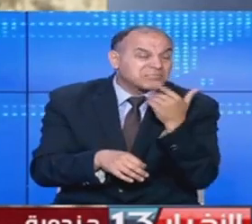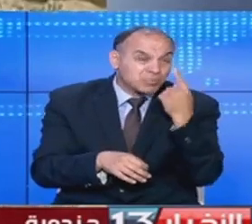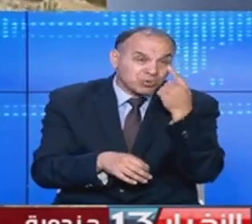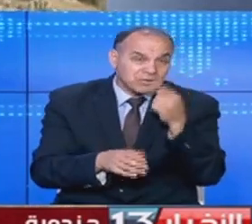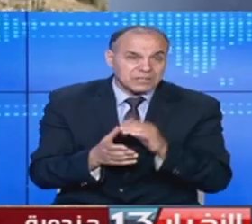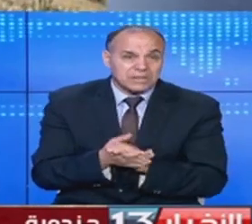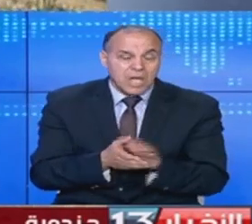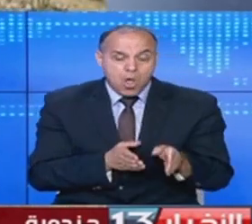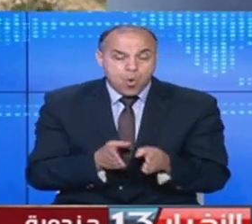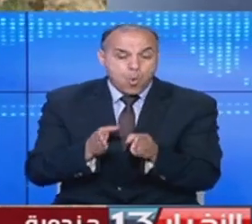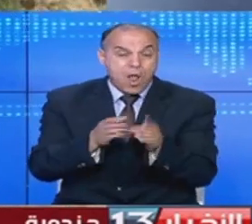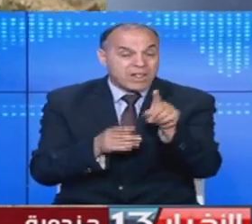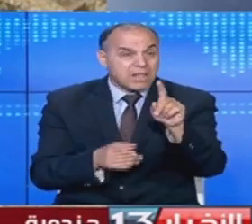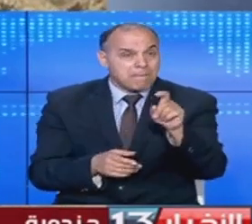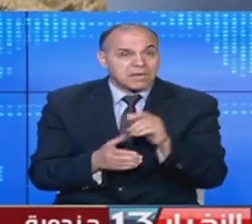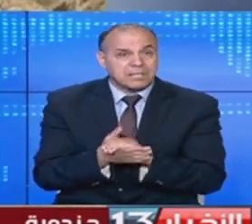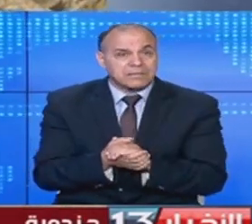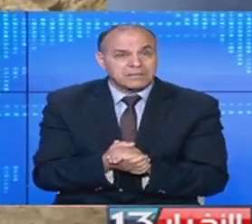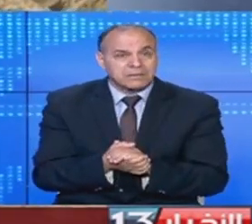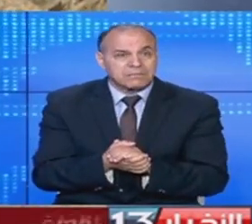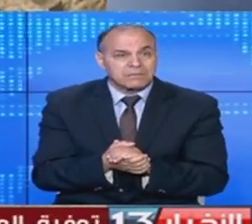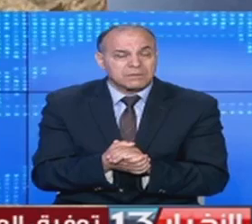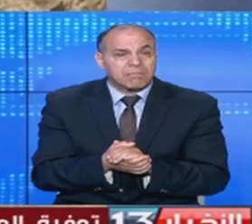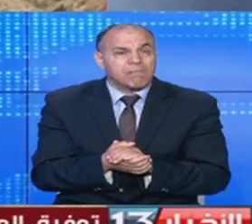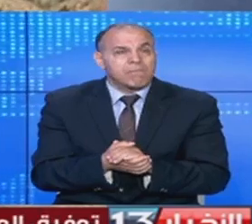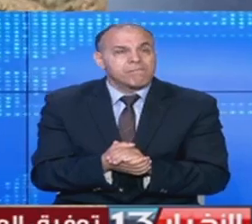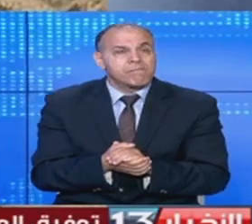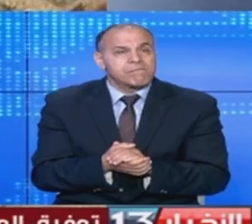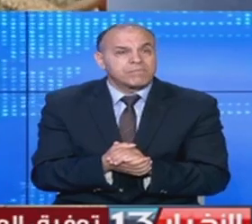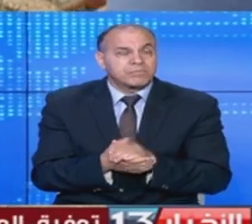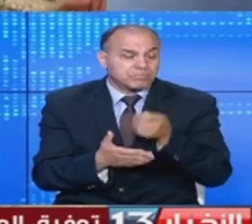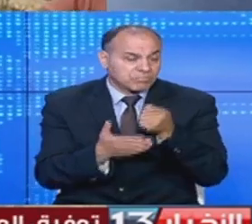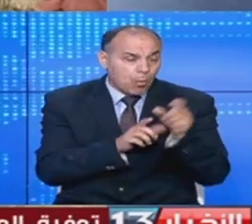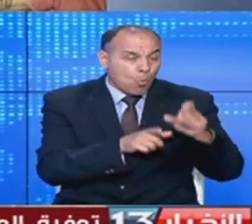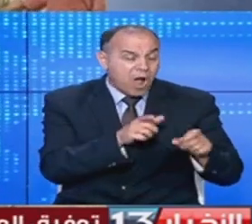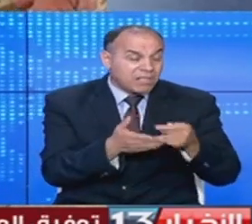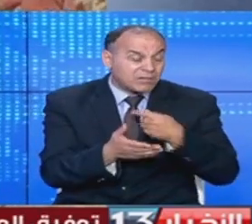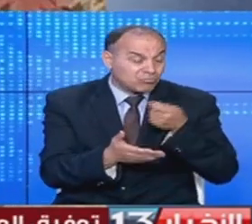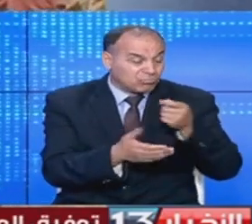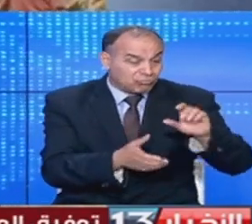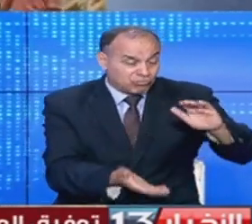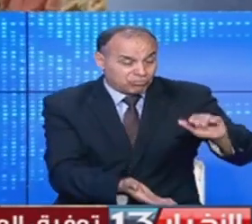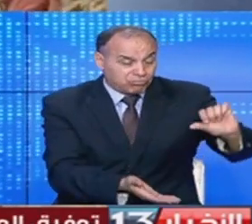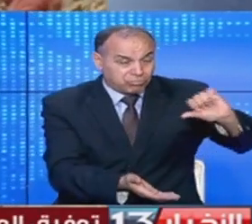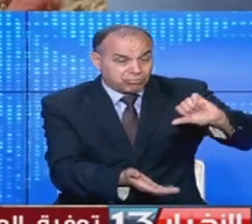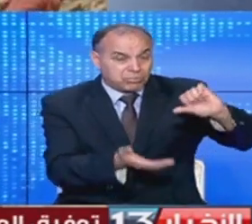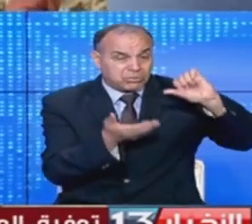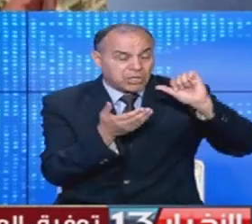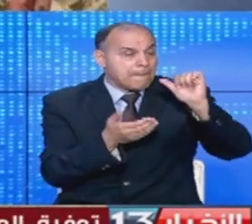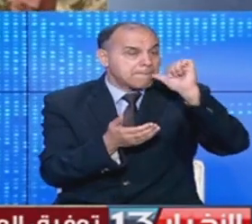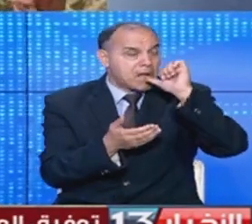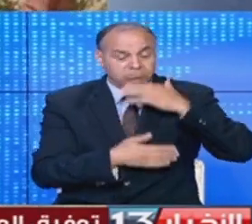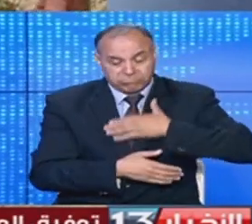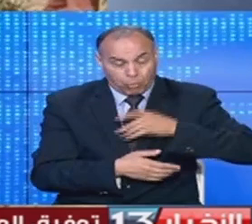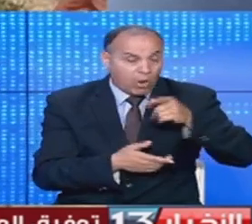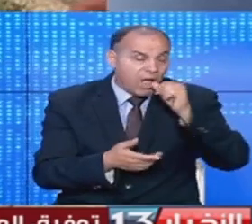للشرب. الواد هذا هو مصدر التقريب الرئيسي معناتها لتمكين المواطنين من الماء يستعملوه حتى في